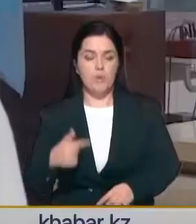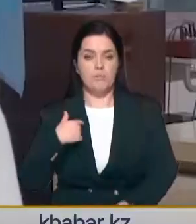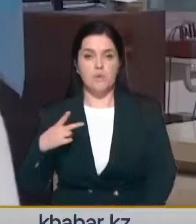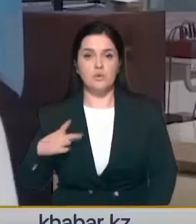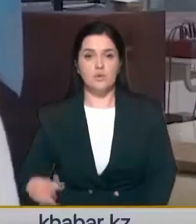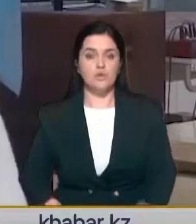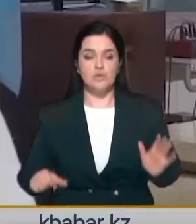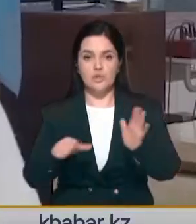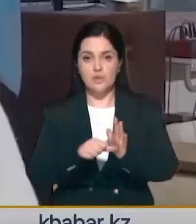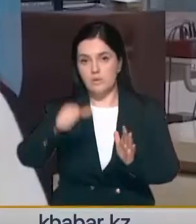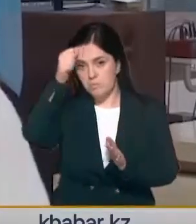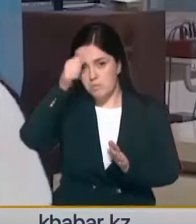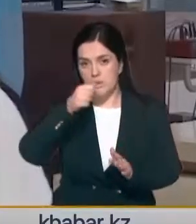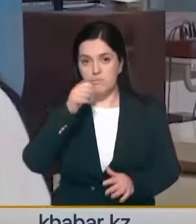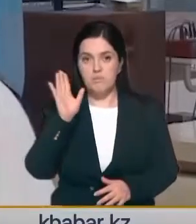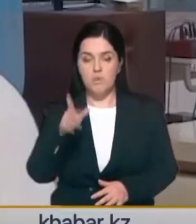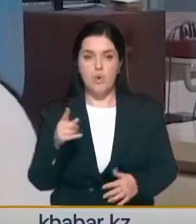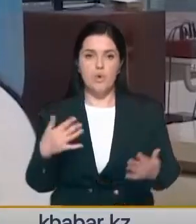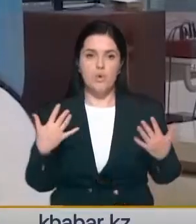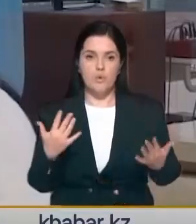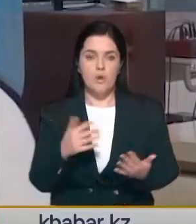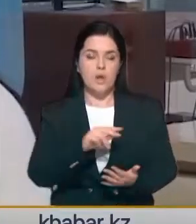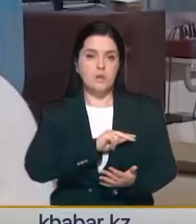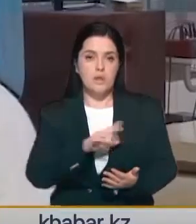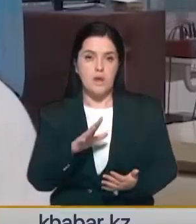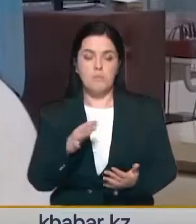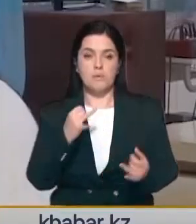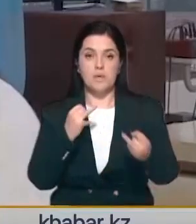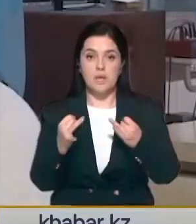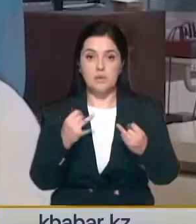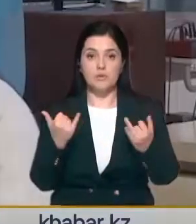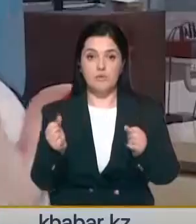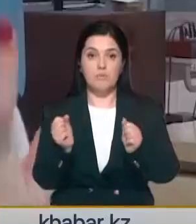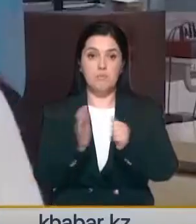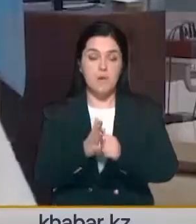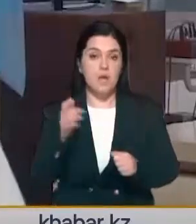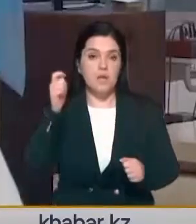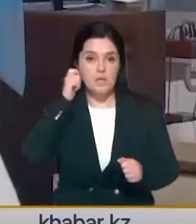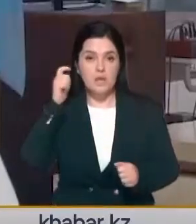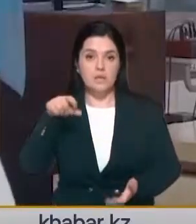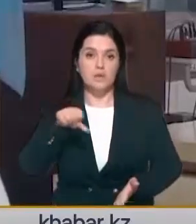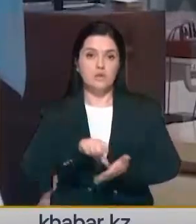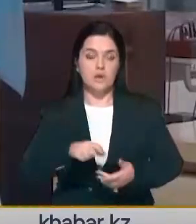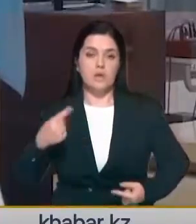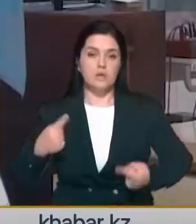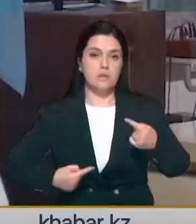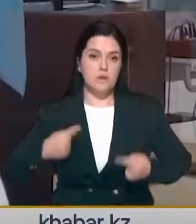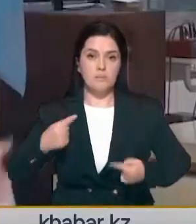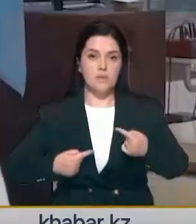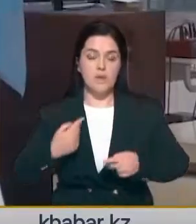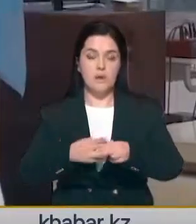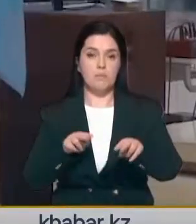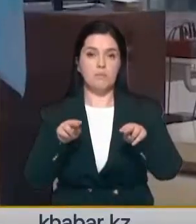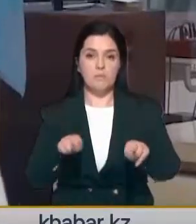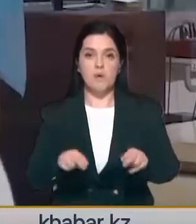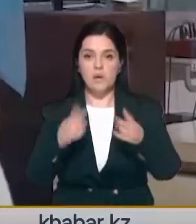6 месяцев сказали, что она не будет работать руками и разговаривать. Сейчас ей 15 лет, она член дебатного, президент дебатного клуба,